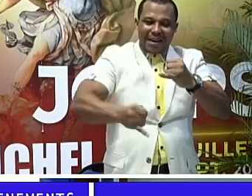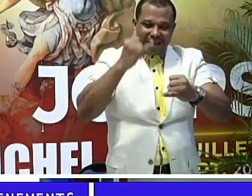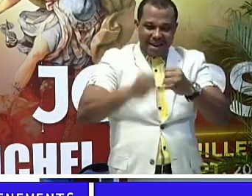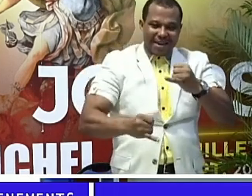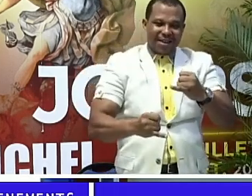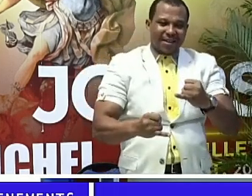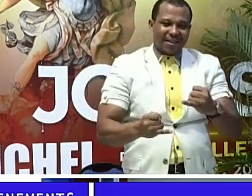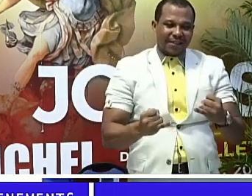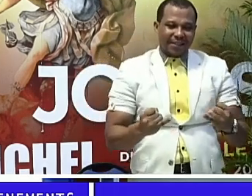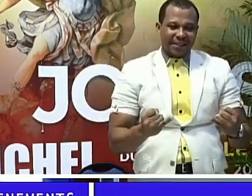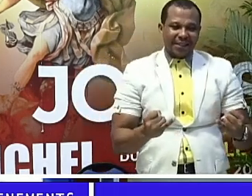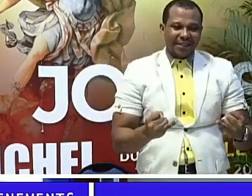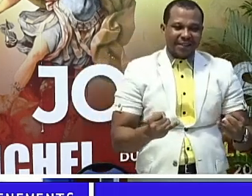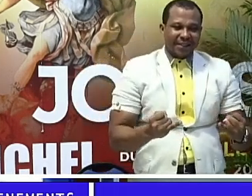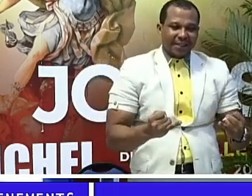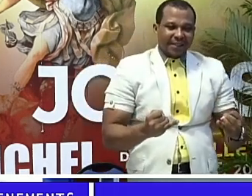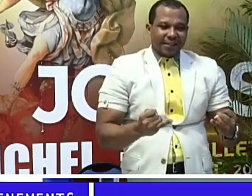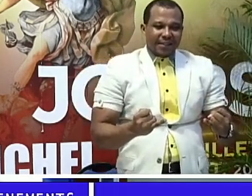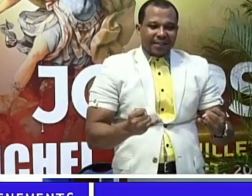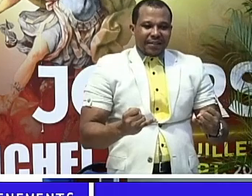derniers.